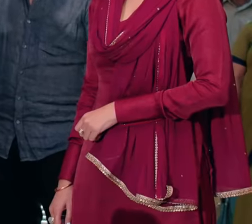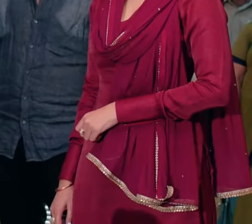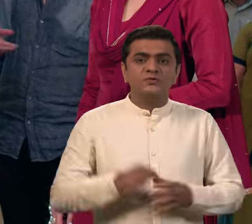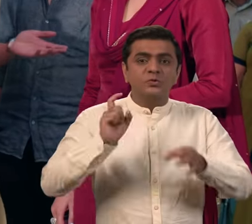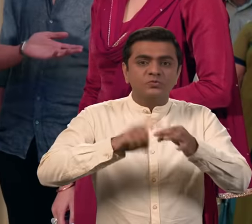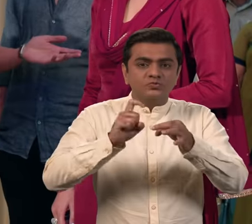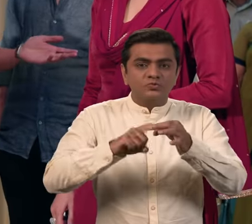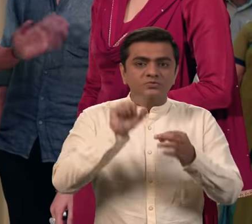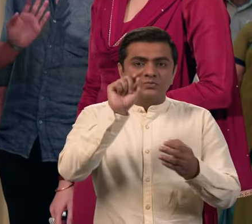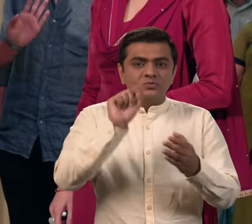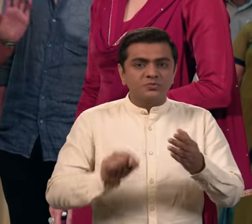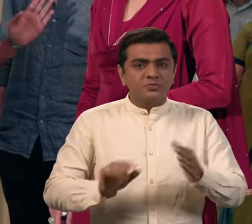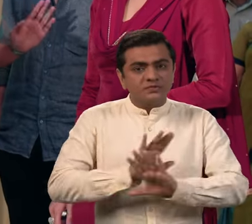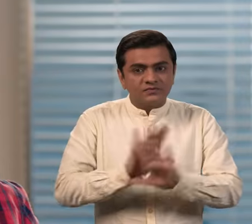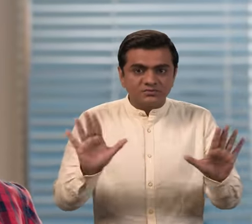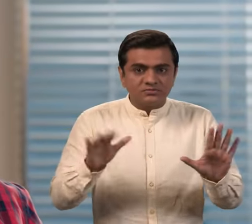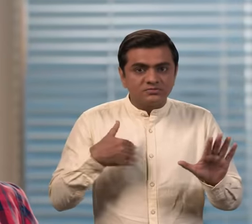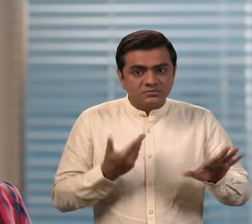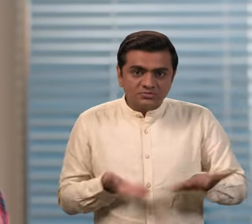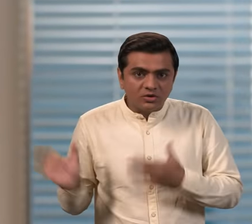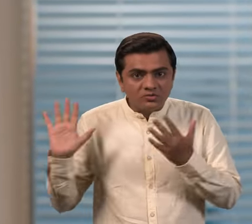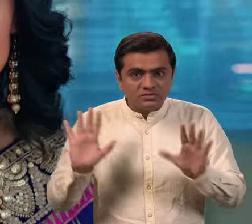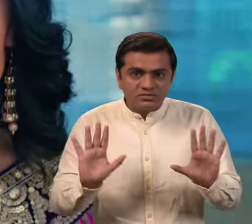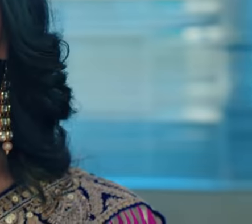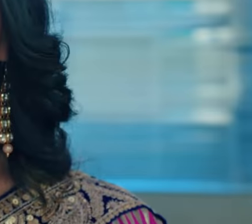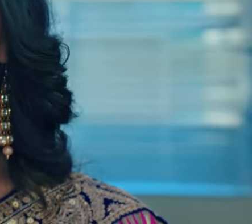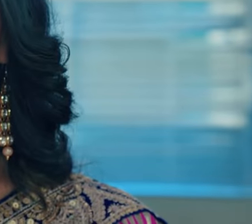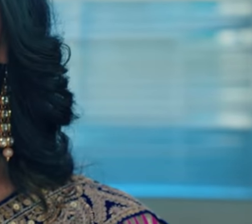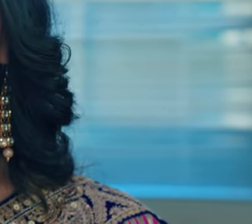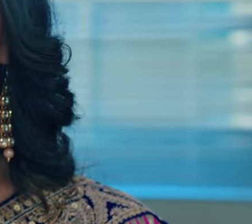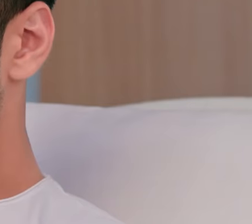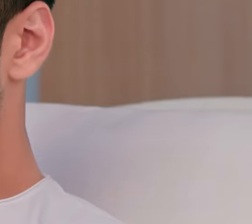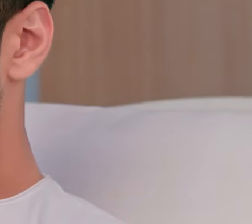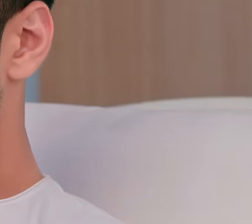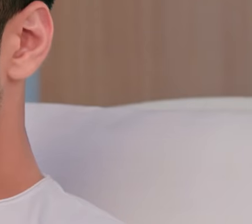हो गया बयान, ले लिया सब कुछ, अब चले।